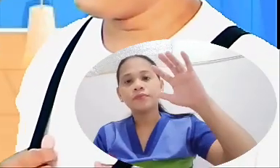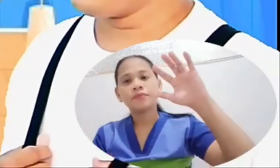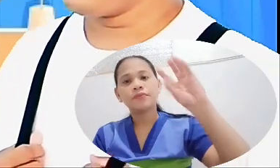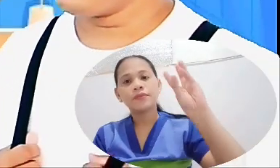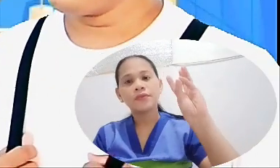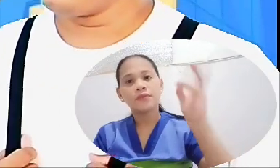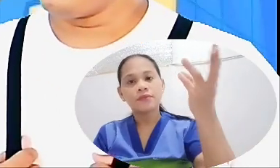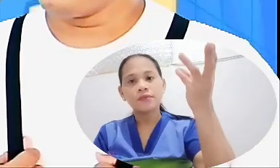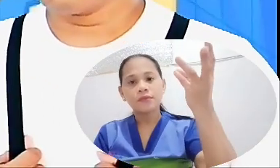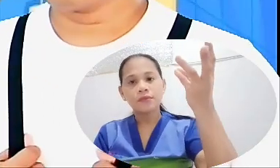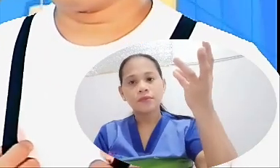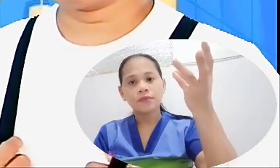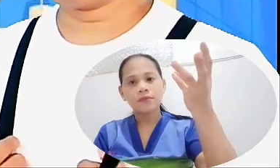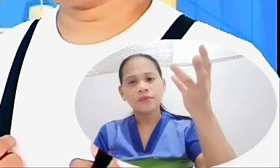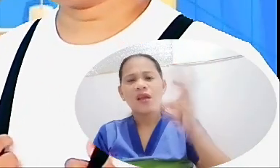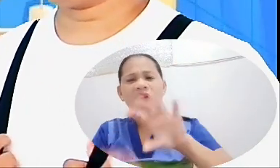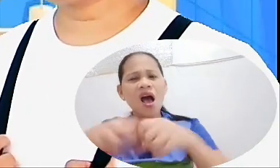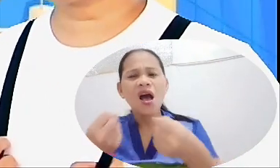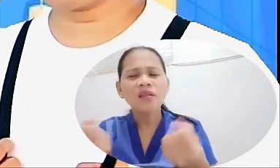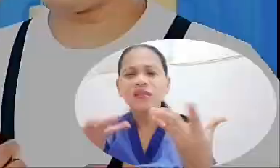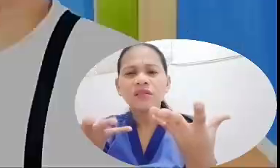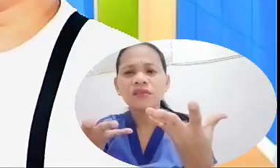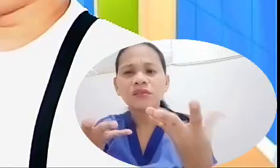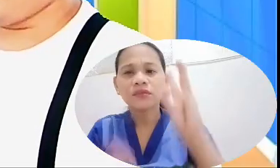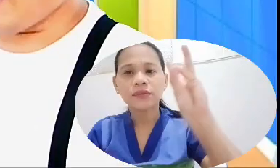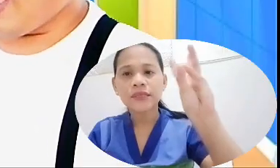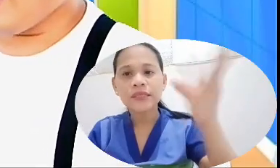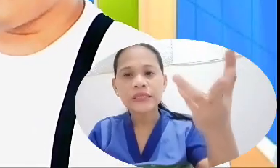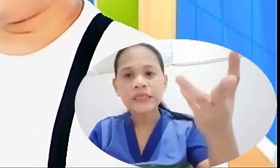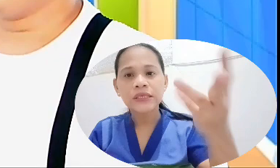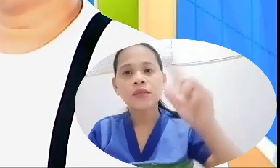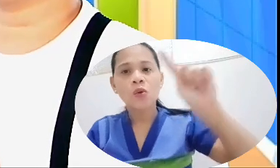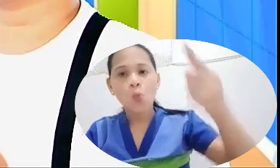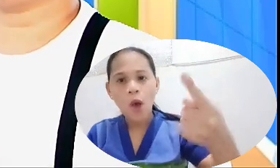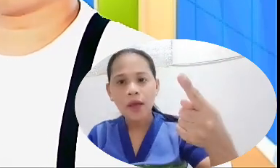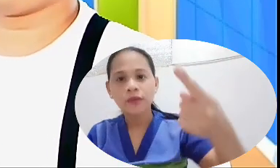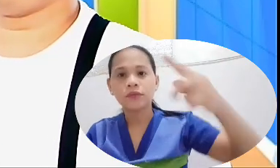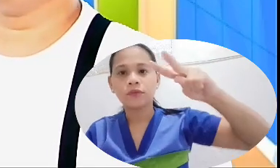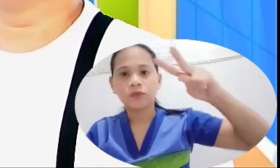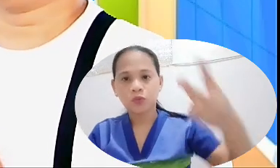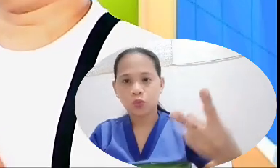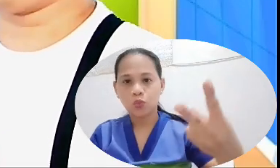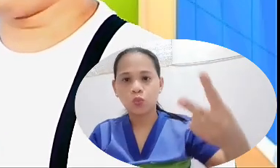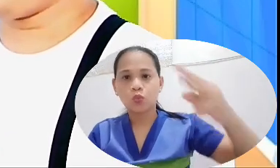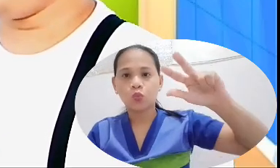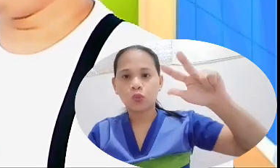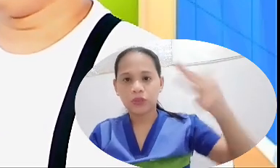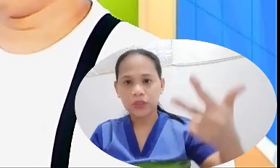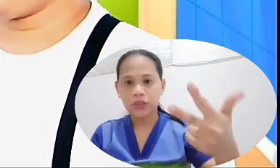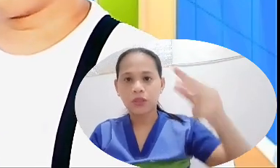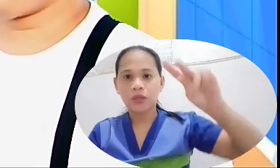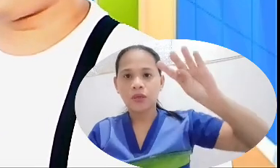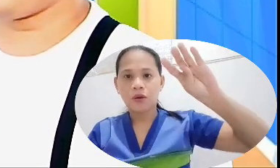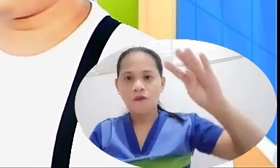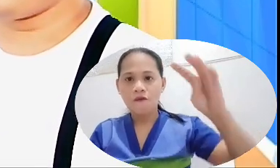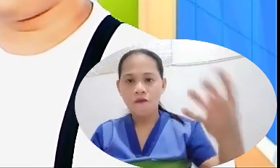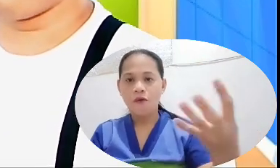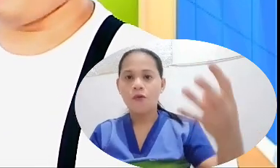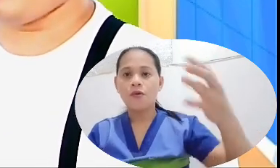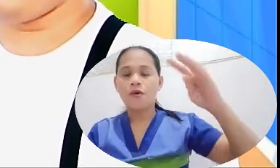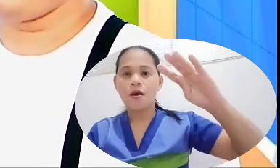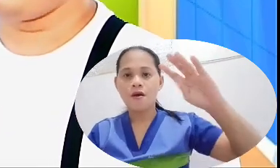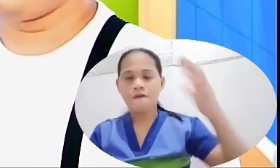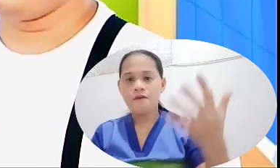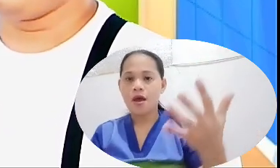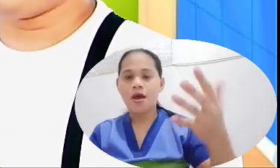Pang-ilan na ulit tayo? Tente? Sa dalawa, tatlo, apat,